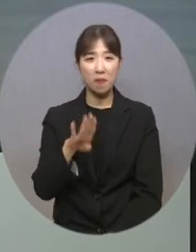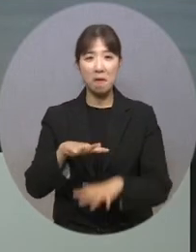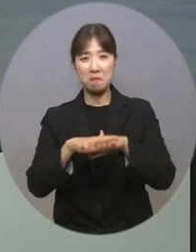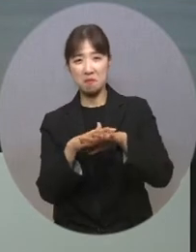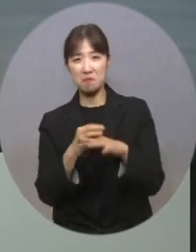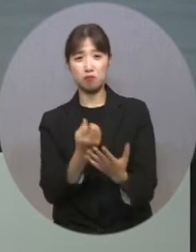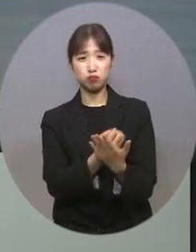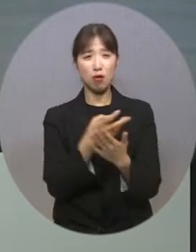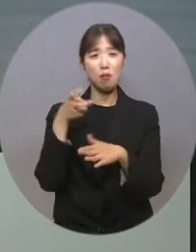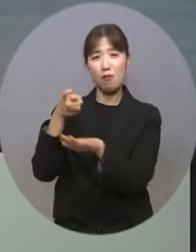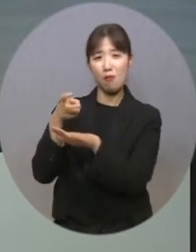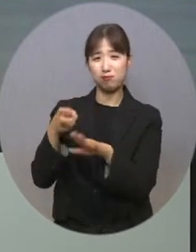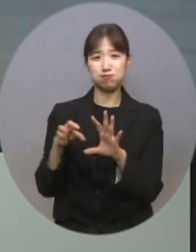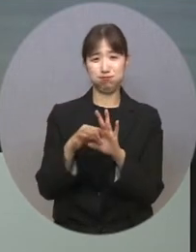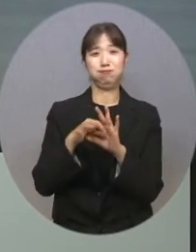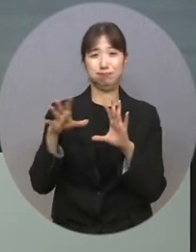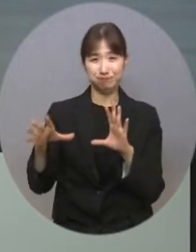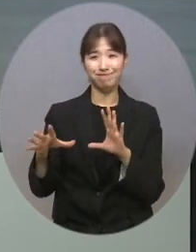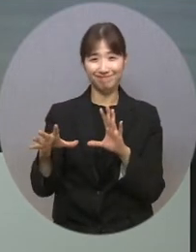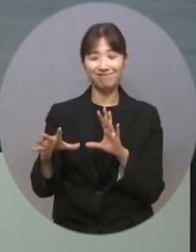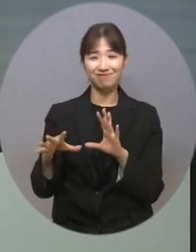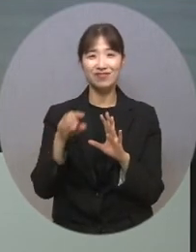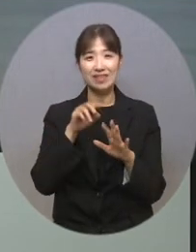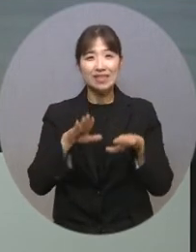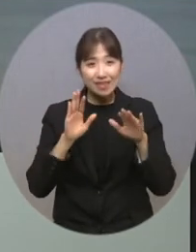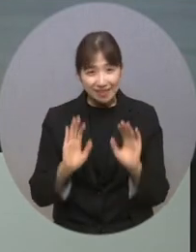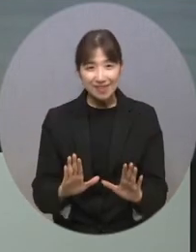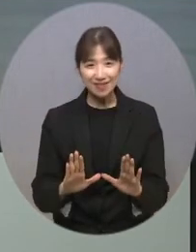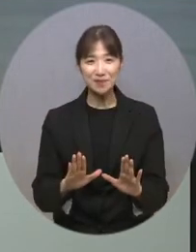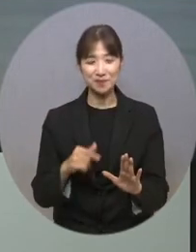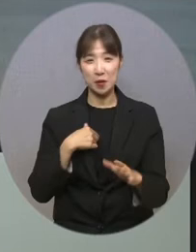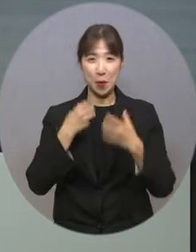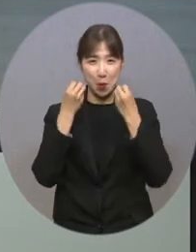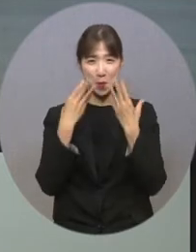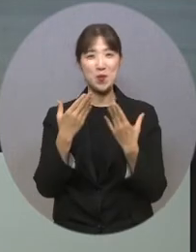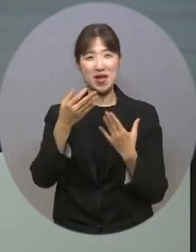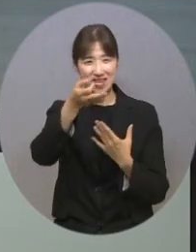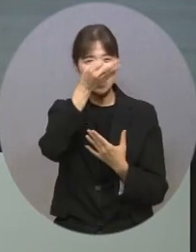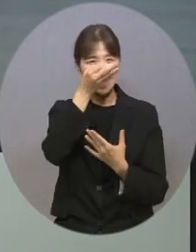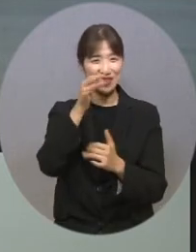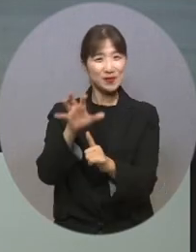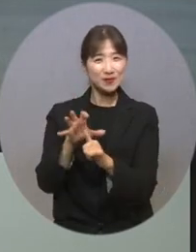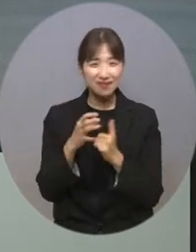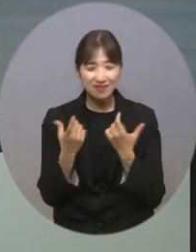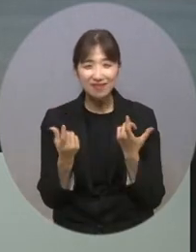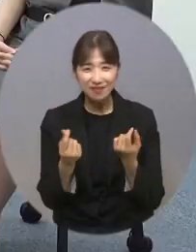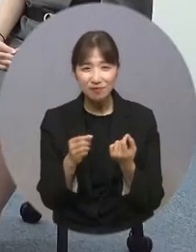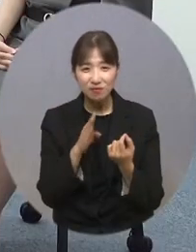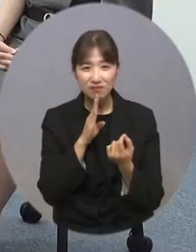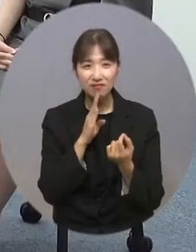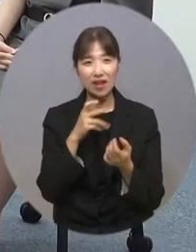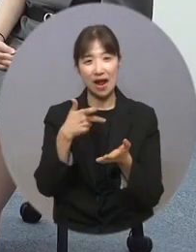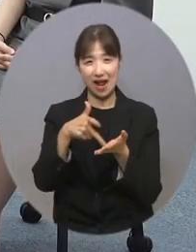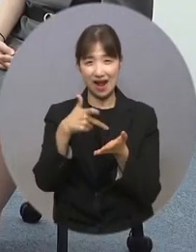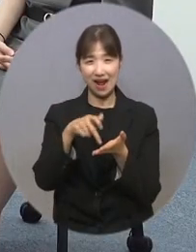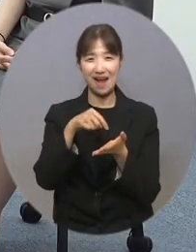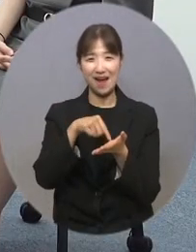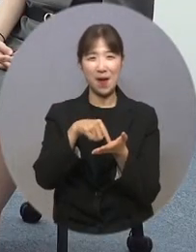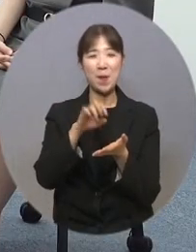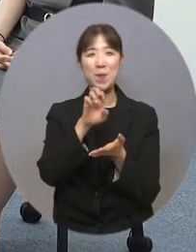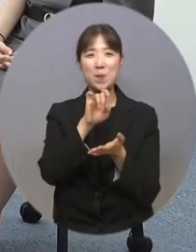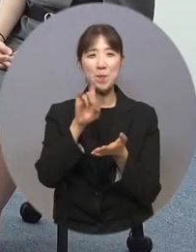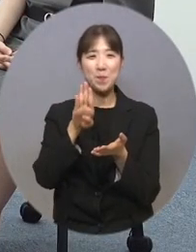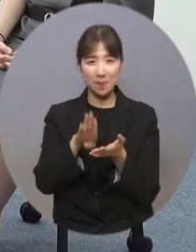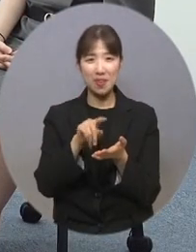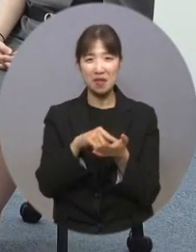것은 벗으라 전혀 상관없는 지금 현재 신 문물을 이용 하시는 거잖아요 그저 깎아 오베 븐 보조적으로